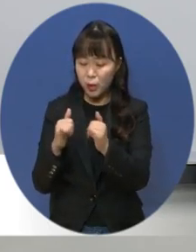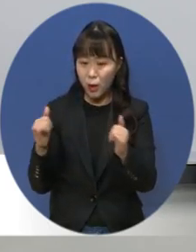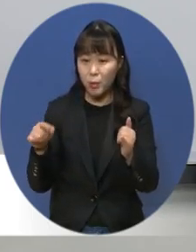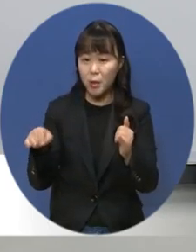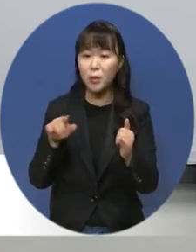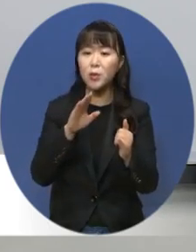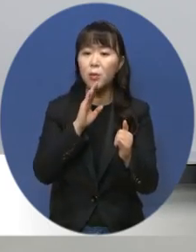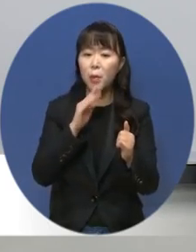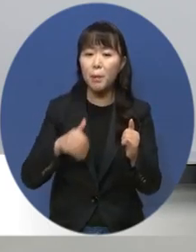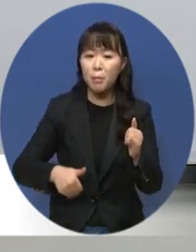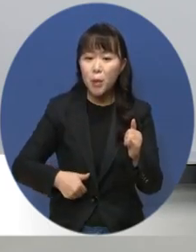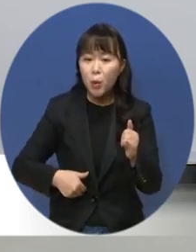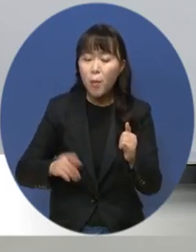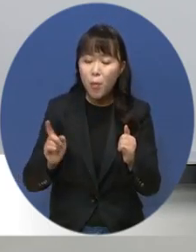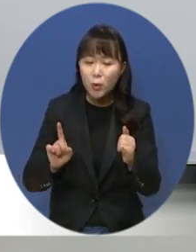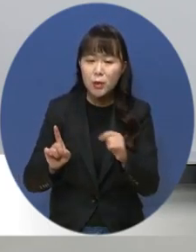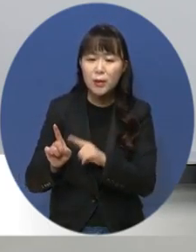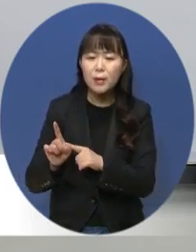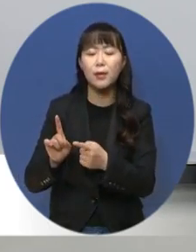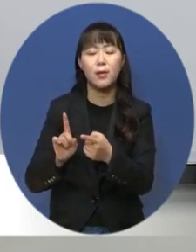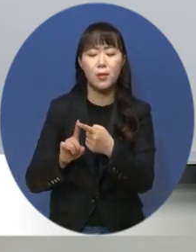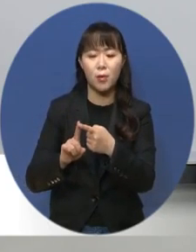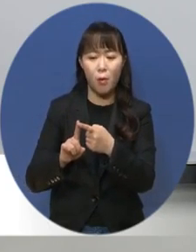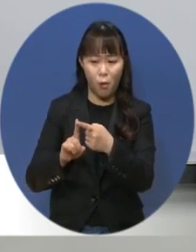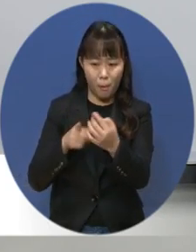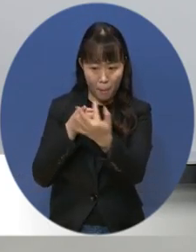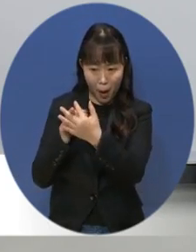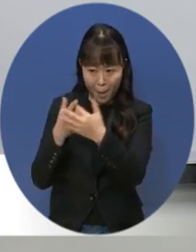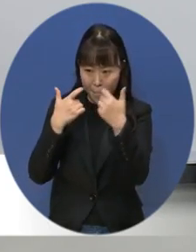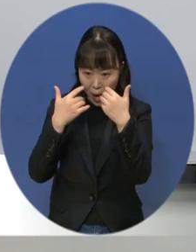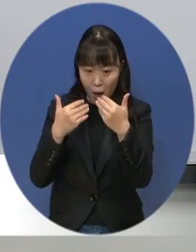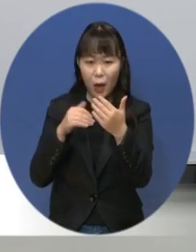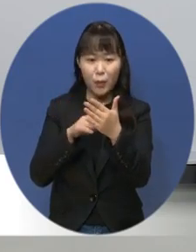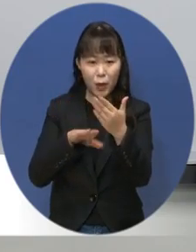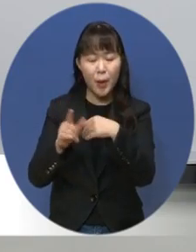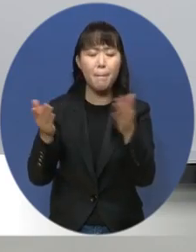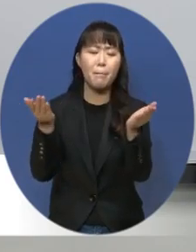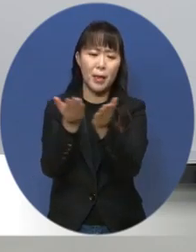소외계층에서 정말 필요한 게 뭐냐 하는 걸 정확히 알고, 그에 맞춰서